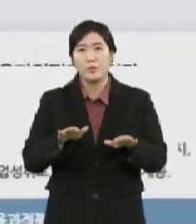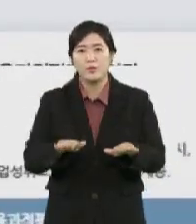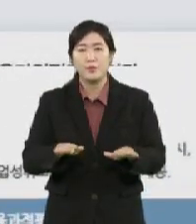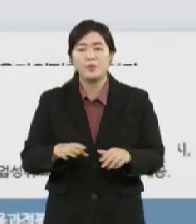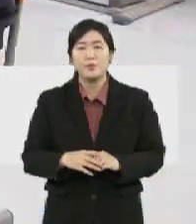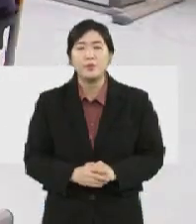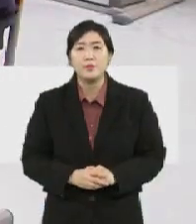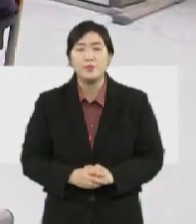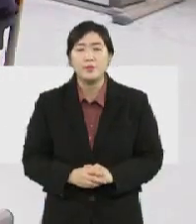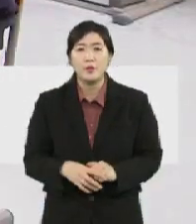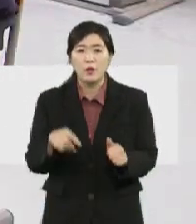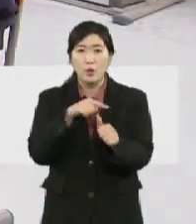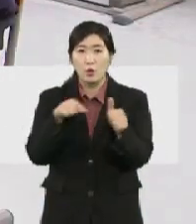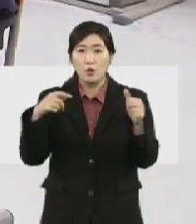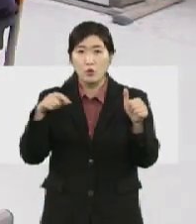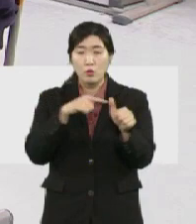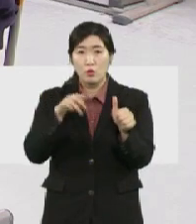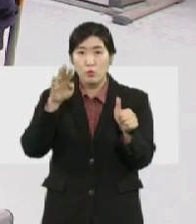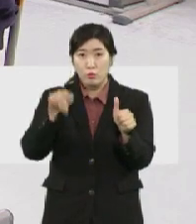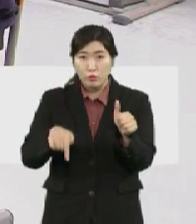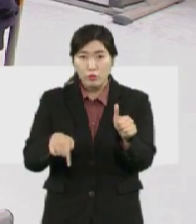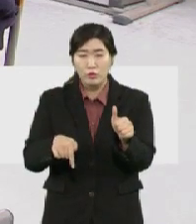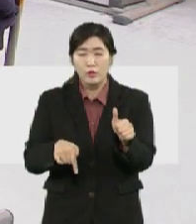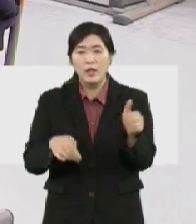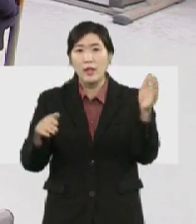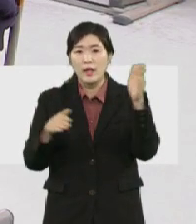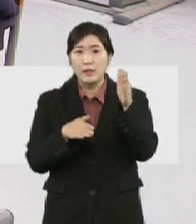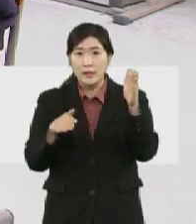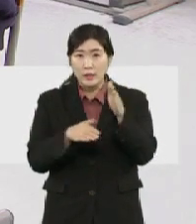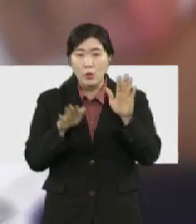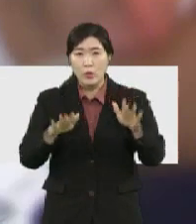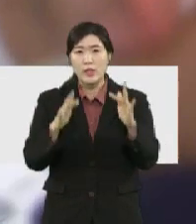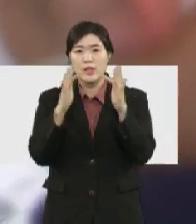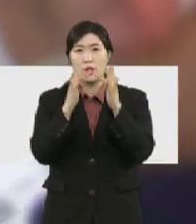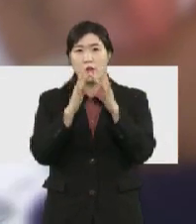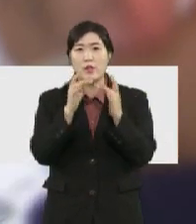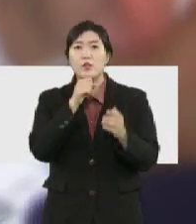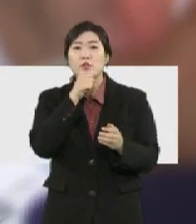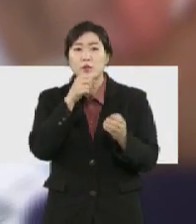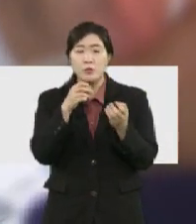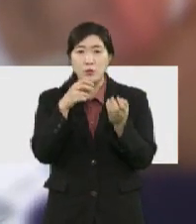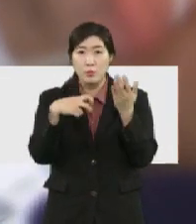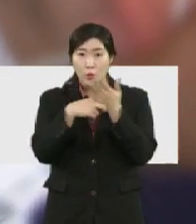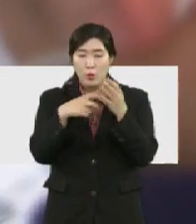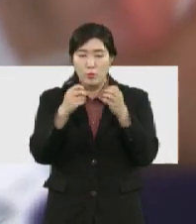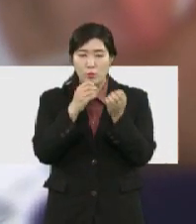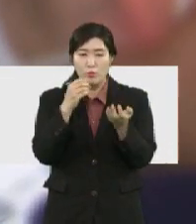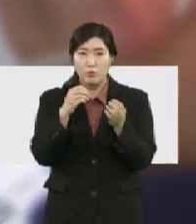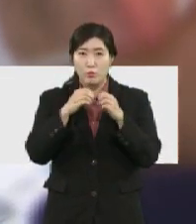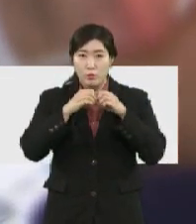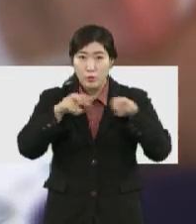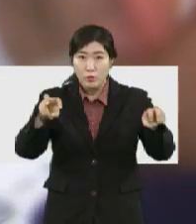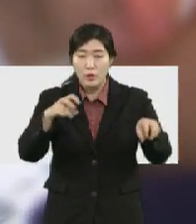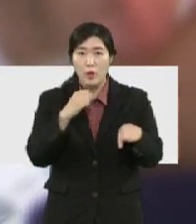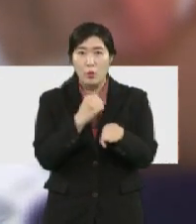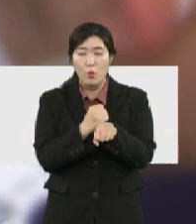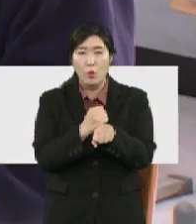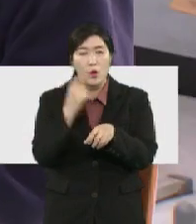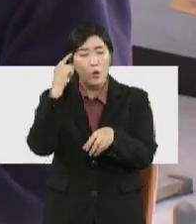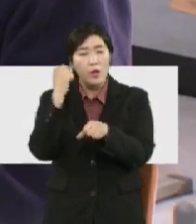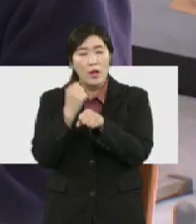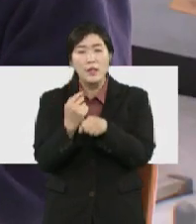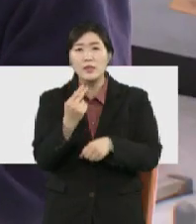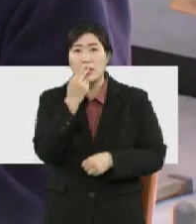됐습니다 교육부는 전국의 수면 음식 생들에게 온라인으로 성적표 를 발급해 쓰며 출제 오류 논란이 제기된